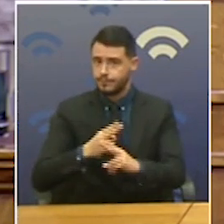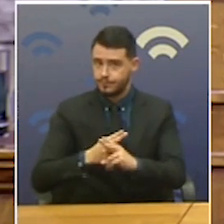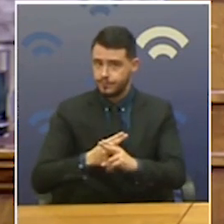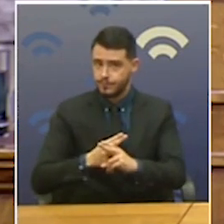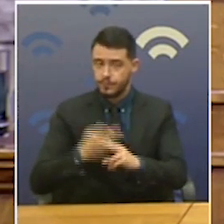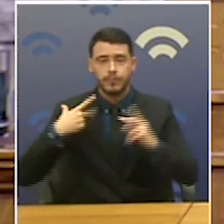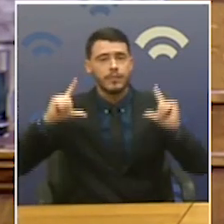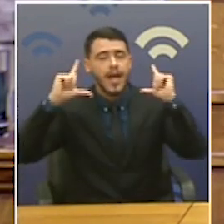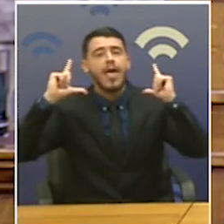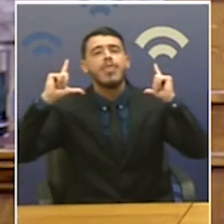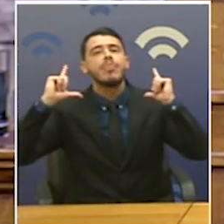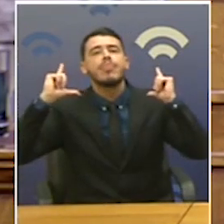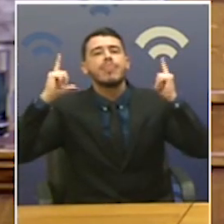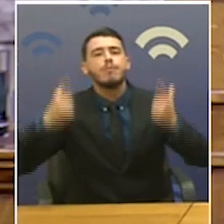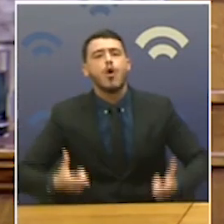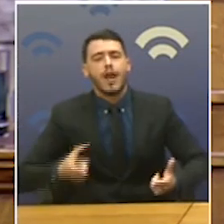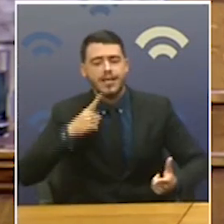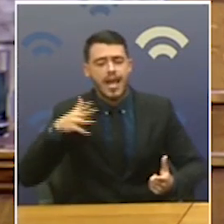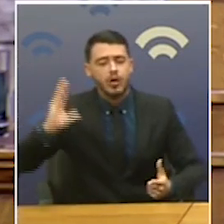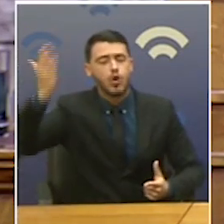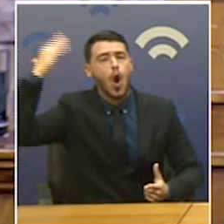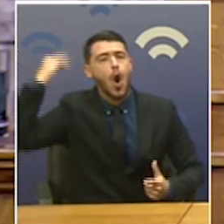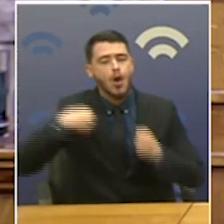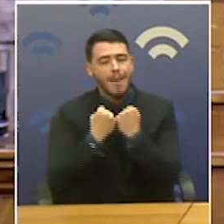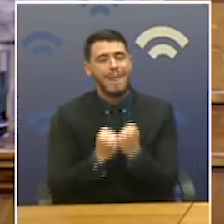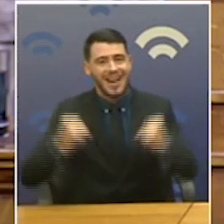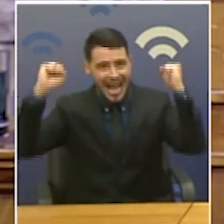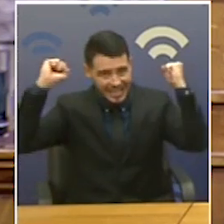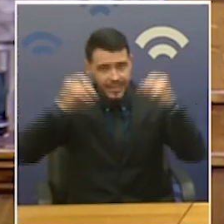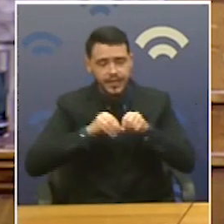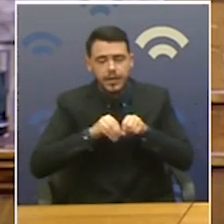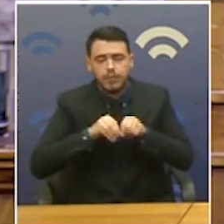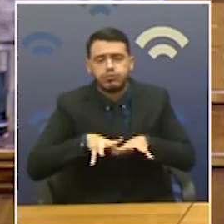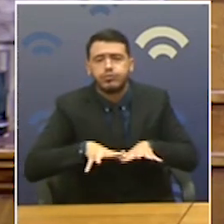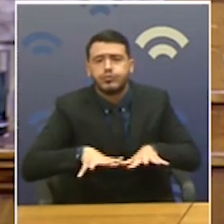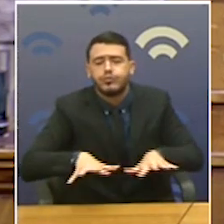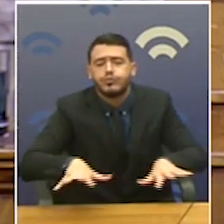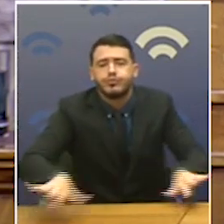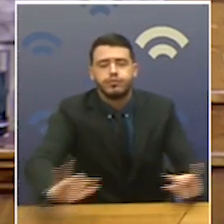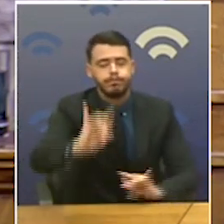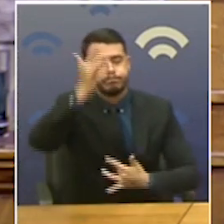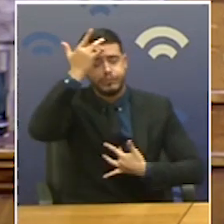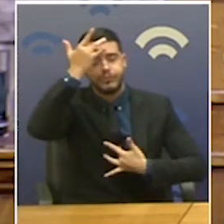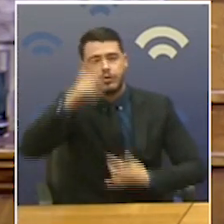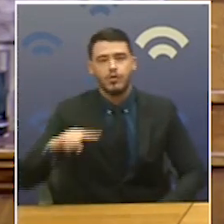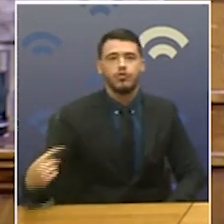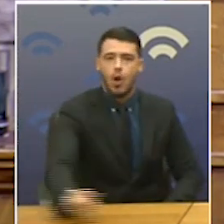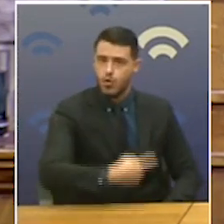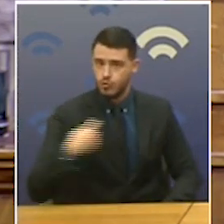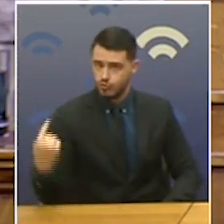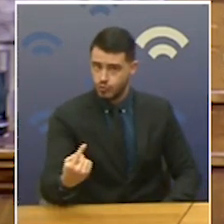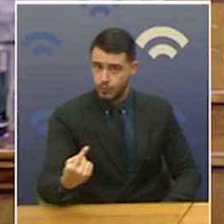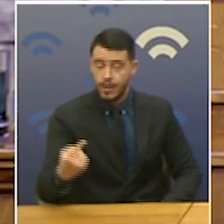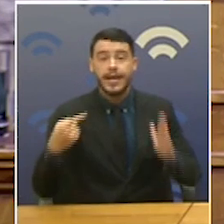πνεύμα των συνταγμάτων της Επανάστασης διαπότησε την πολιτική ζωή του τόπου. Τόσο που η καθολική ψήφος ήταν ήδη γεγονός από